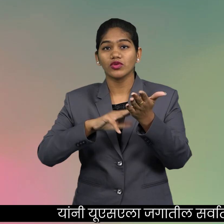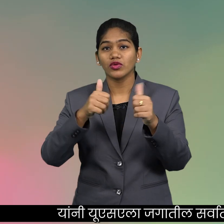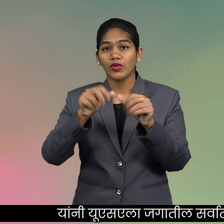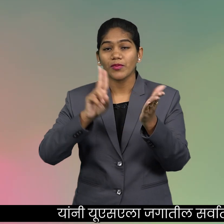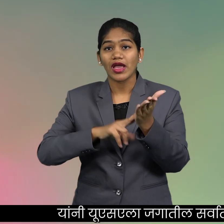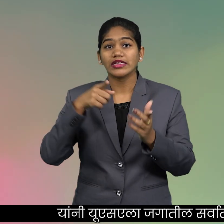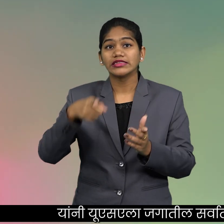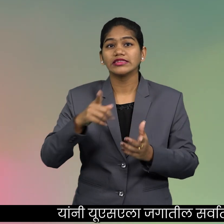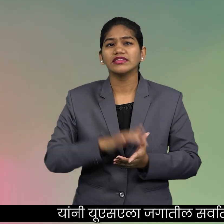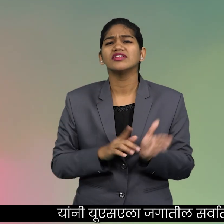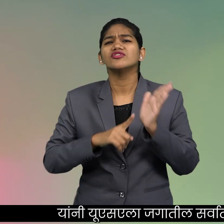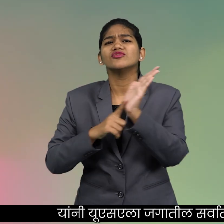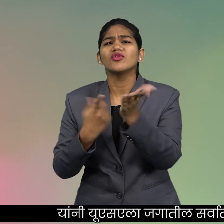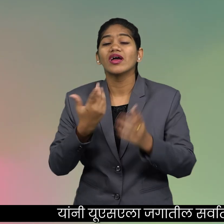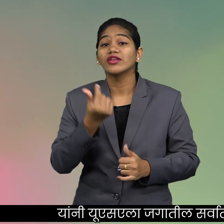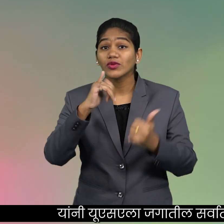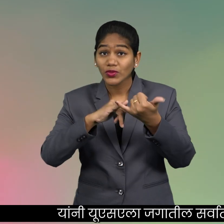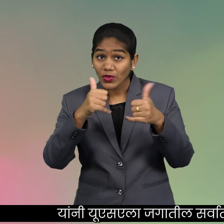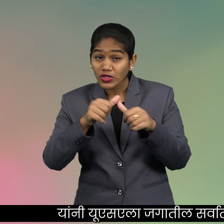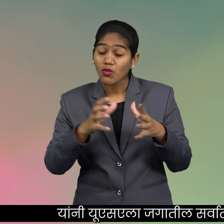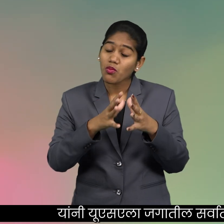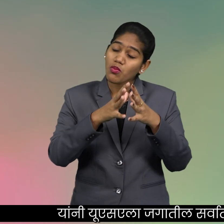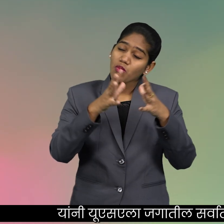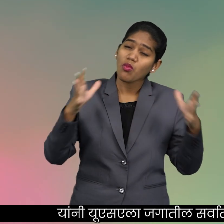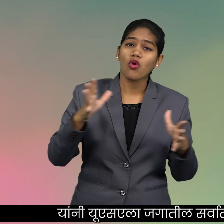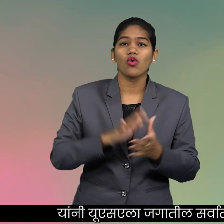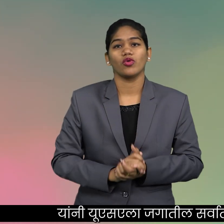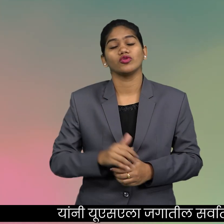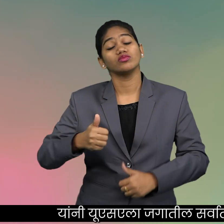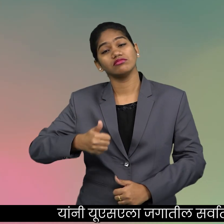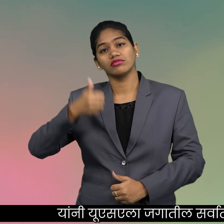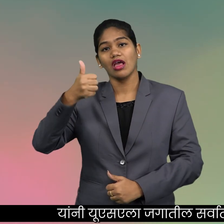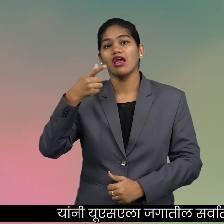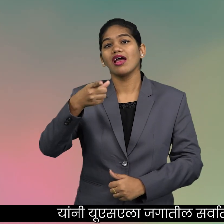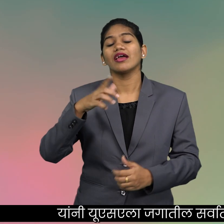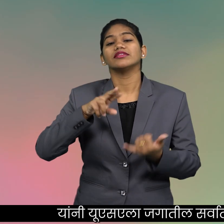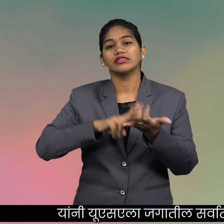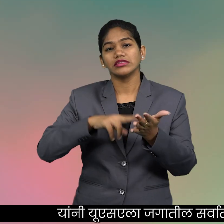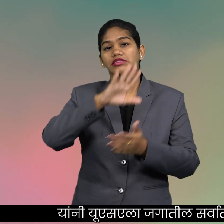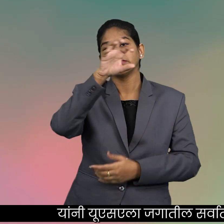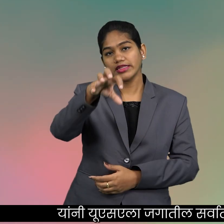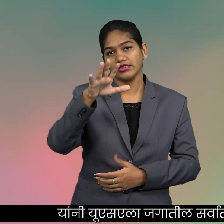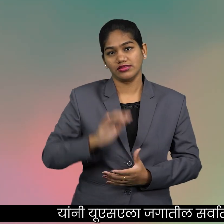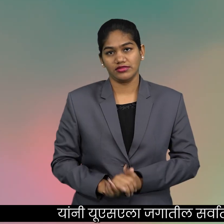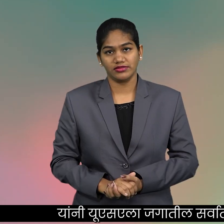यांनी USAला जगातील सर्वात प्रबळ राष्ट्र म्हणून घोषित केले. दाखवा.